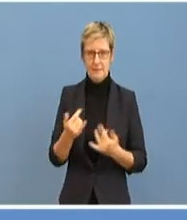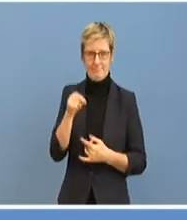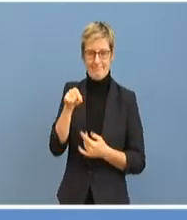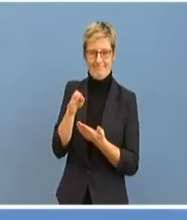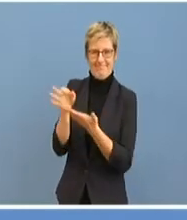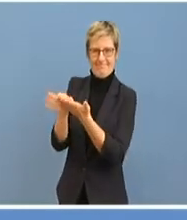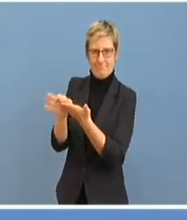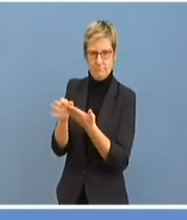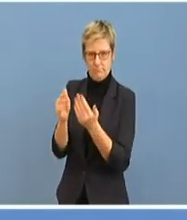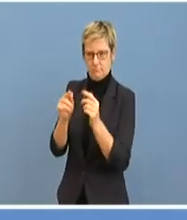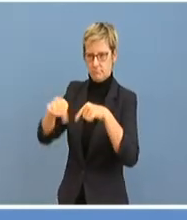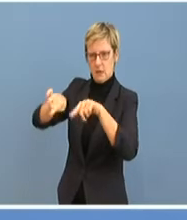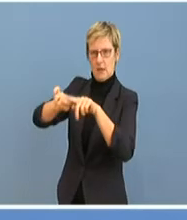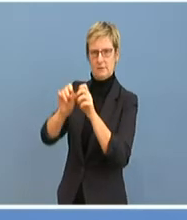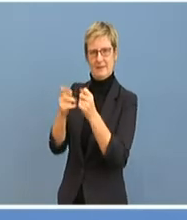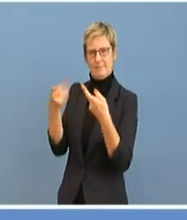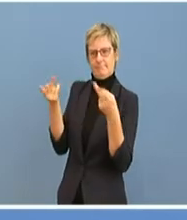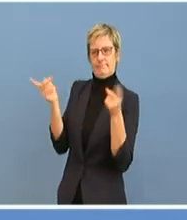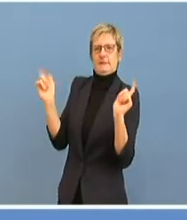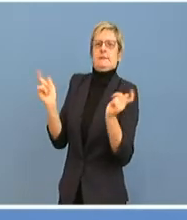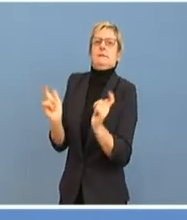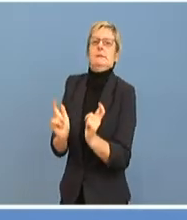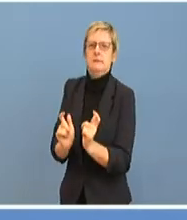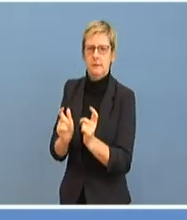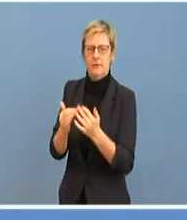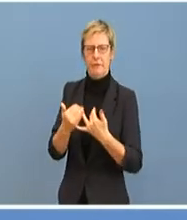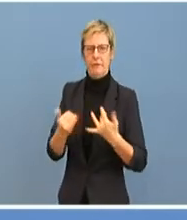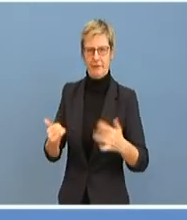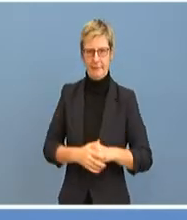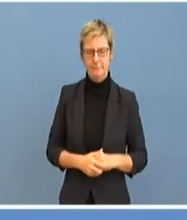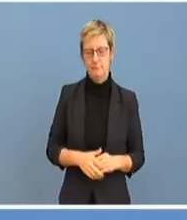diesem Kreis wieder zu senken.